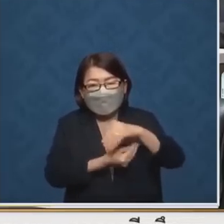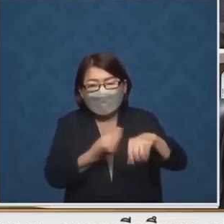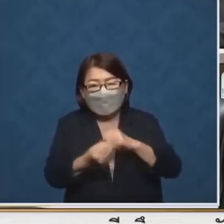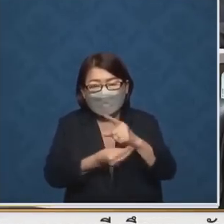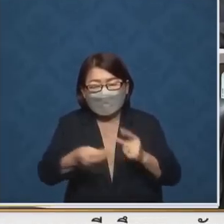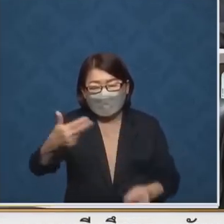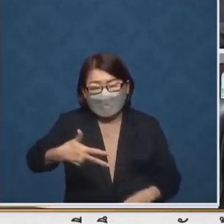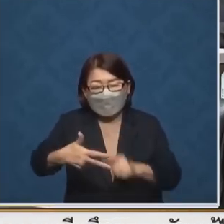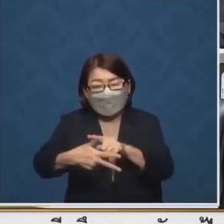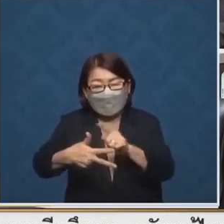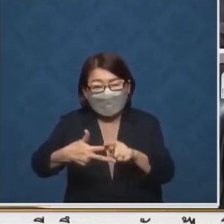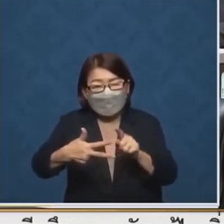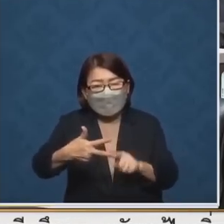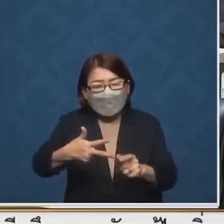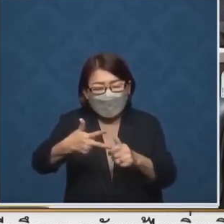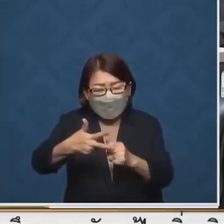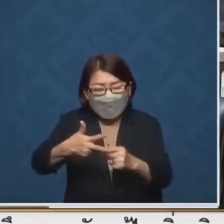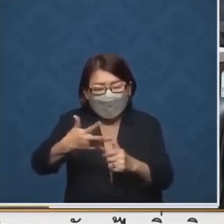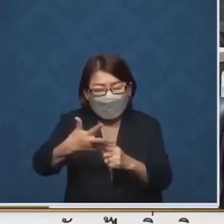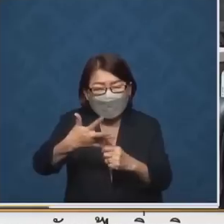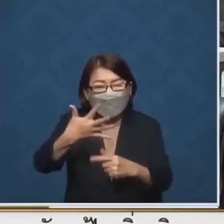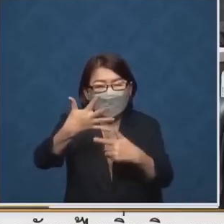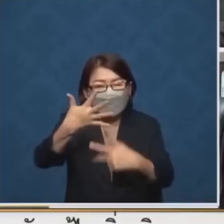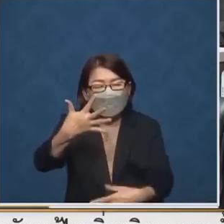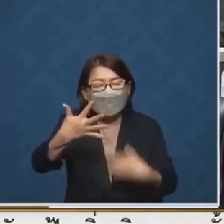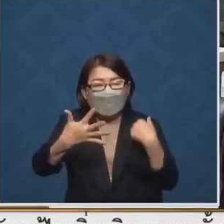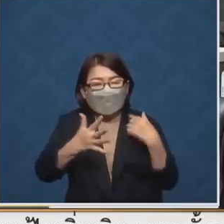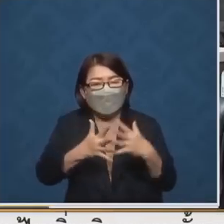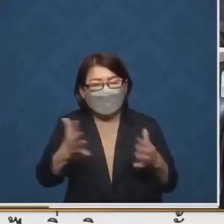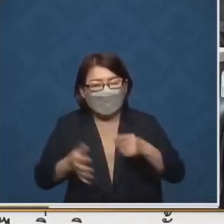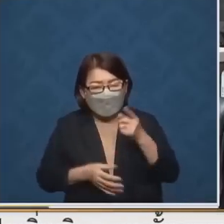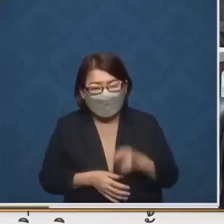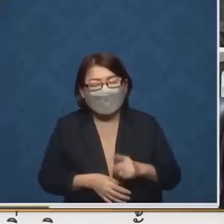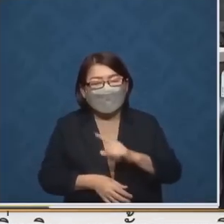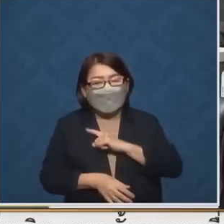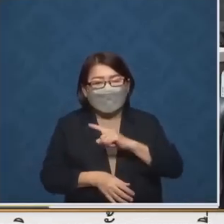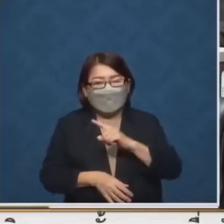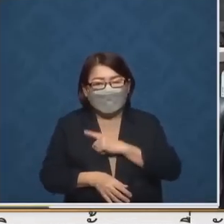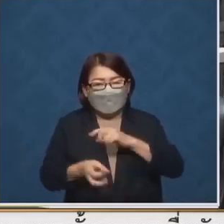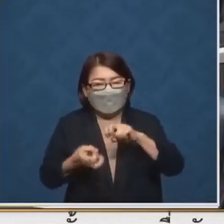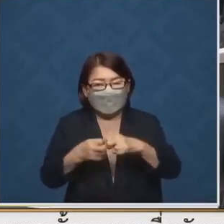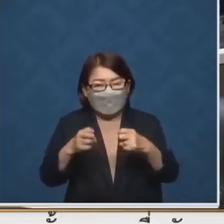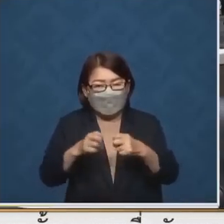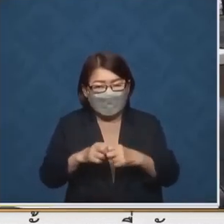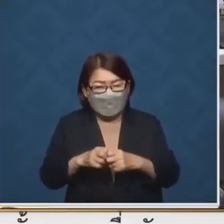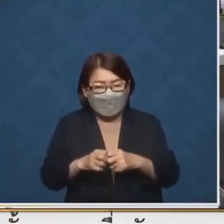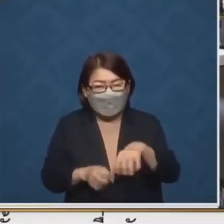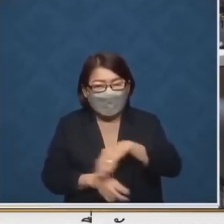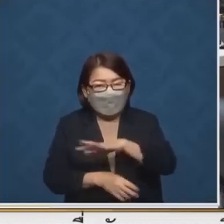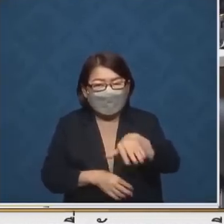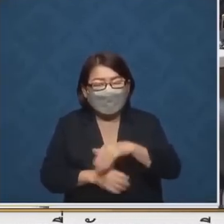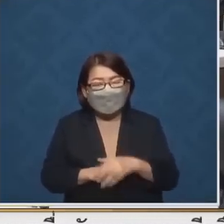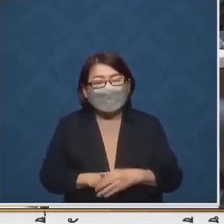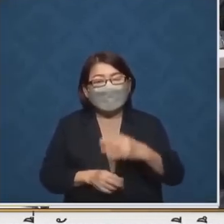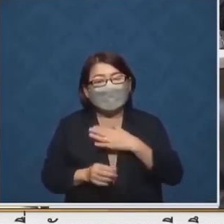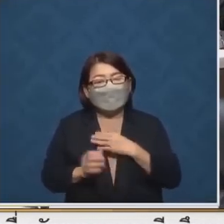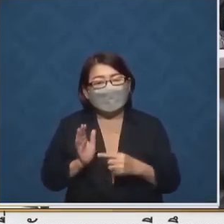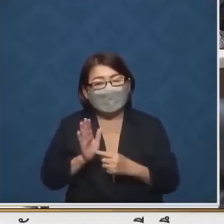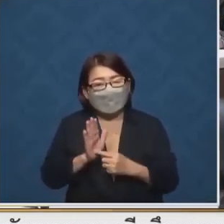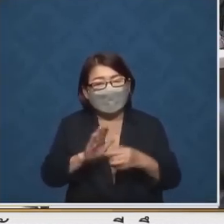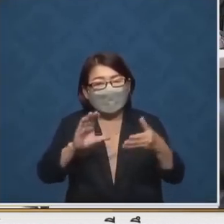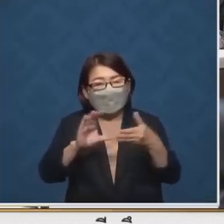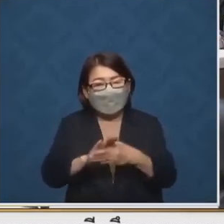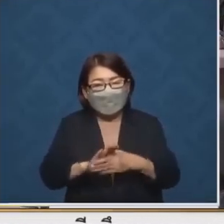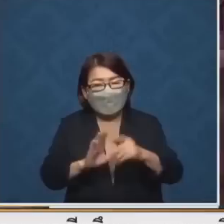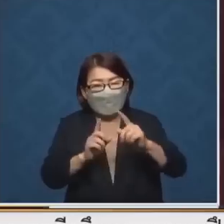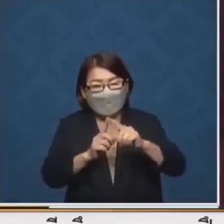ัไมนตำแม่งอื่นๆ ซึ่งเยอะๆ ไปหมดท่านต้องรบผิดชอบส่ที่เก็ดขึ้น ผมขอนำเสนอโดยสไดแ